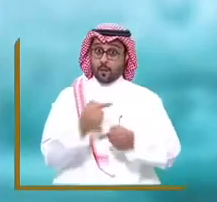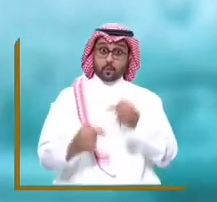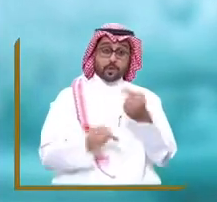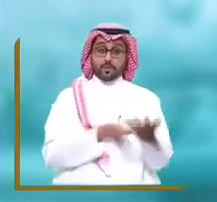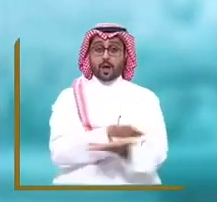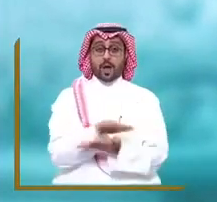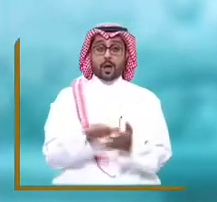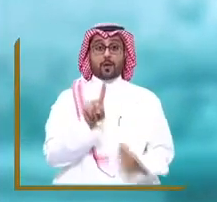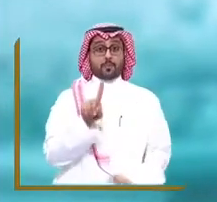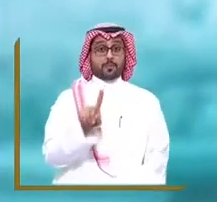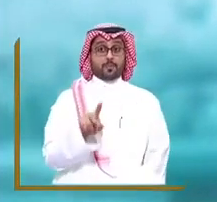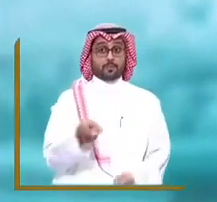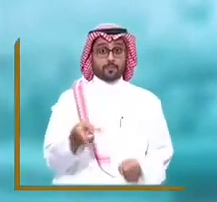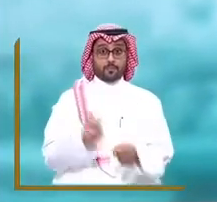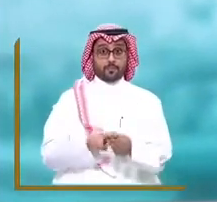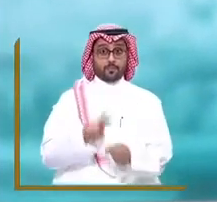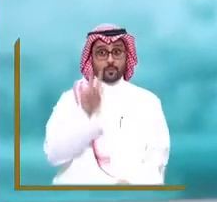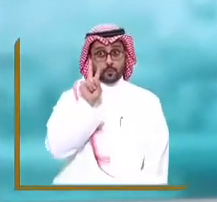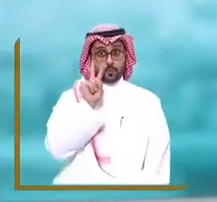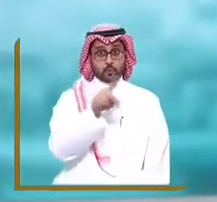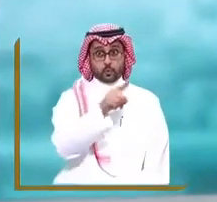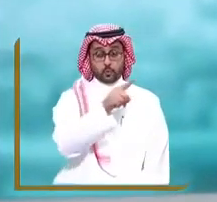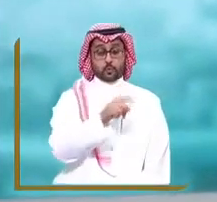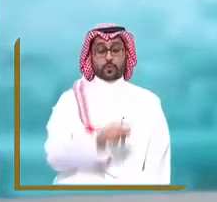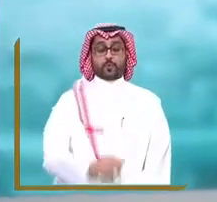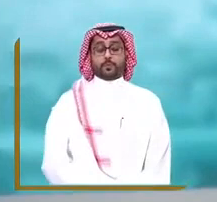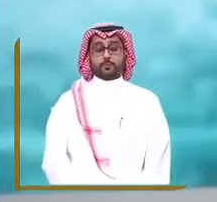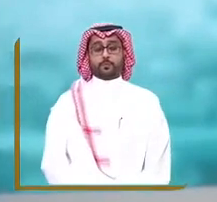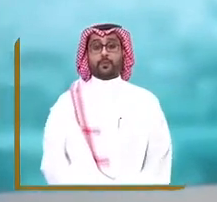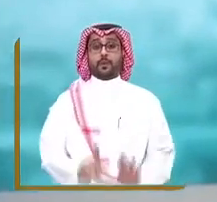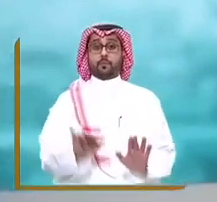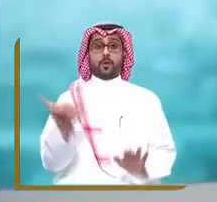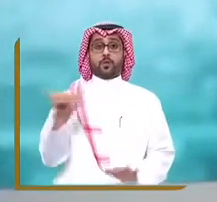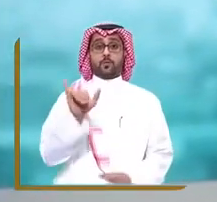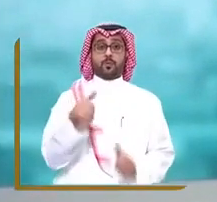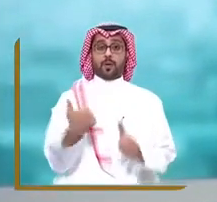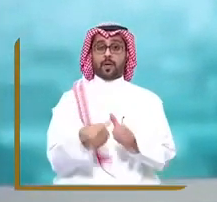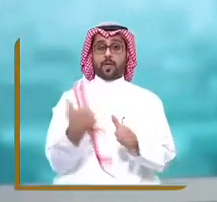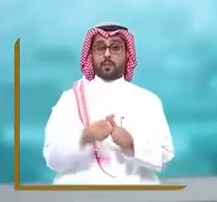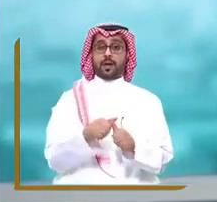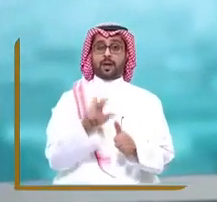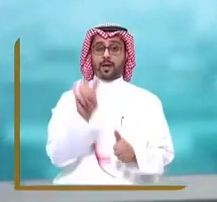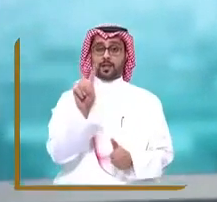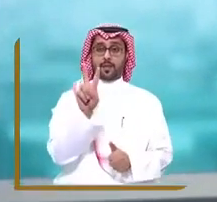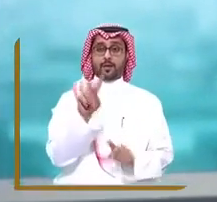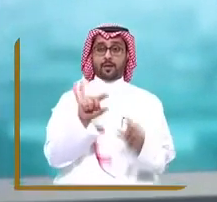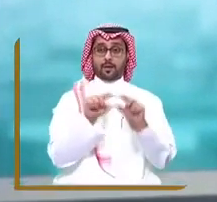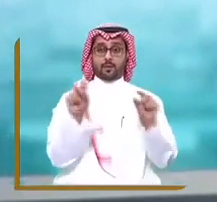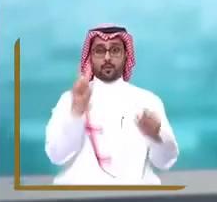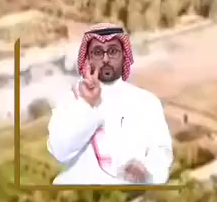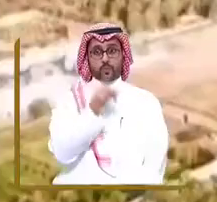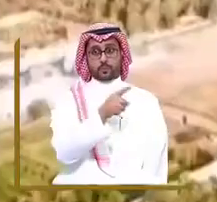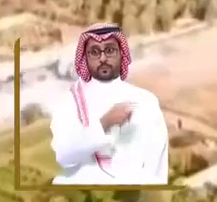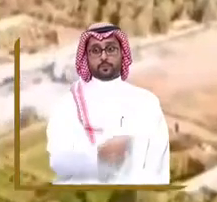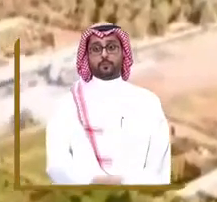نشرتنا مستمرة، سوف نعود إليكم بعد فاصل قصير، وتبقى في نشرتنا: